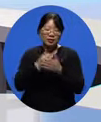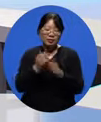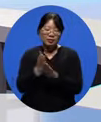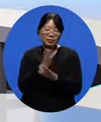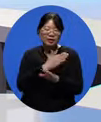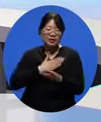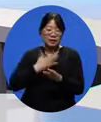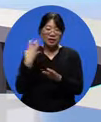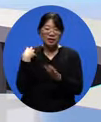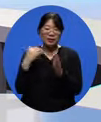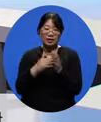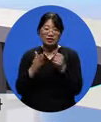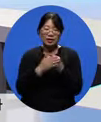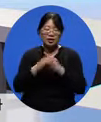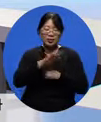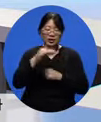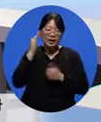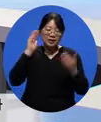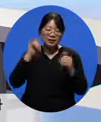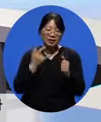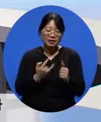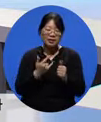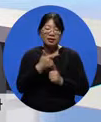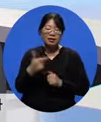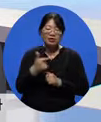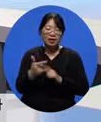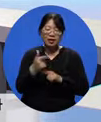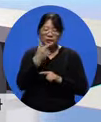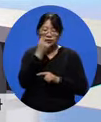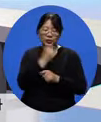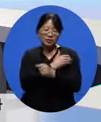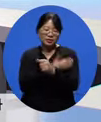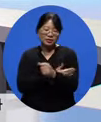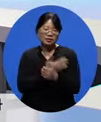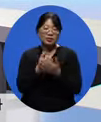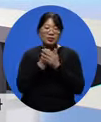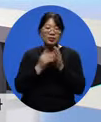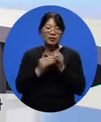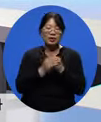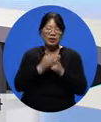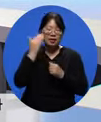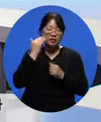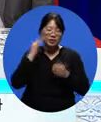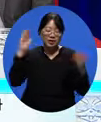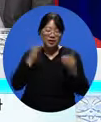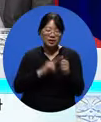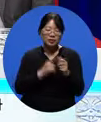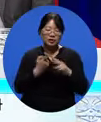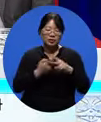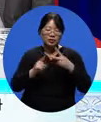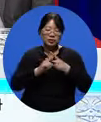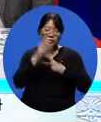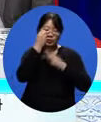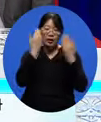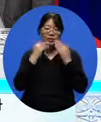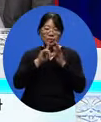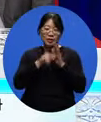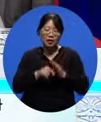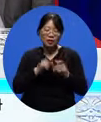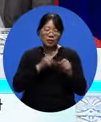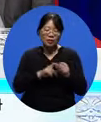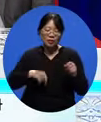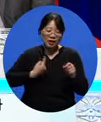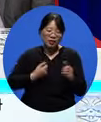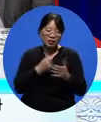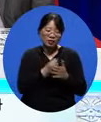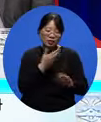자기 하는 거거든요 누리는 학생들한테 굉장히 부족한 능력입니다 면 와서는 초 중 고등학교 때 다 목표를 자기가 설정한 게